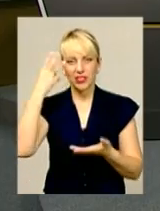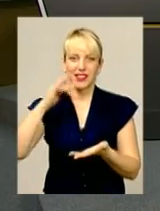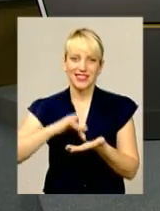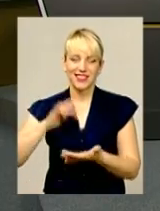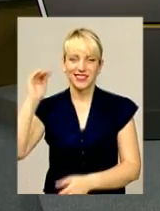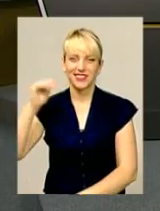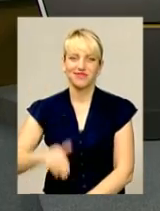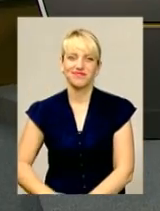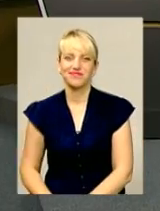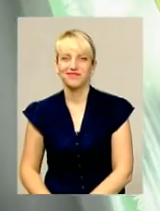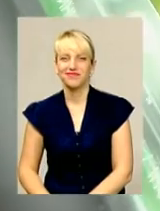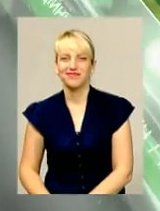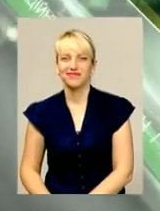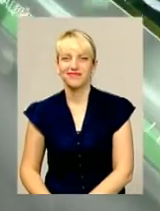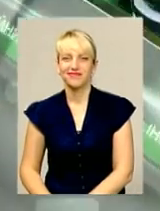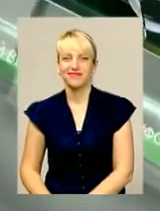«Поділля-Центр».